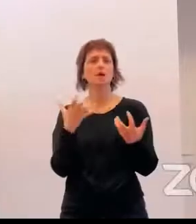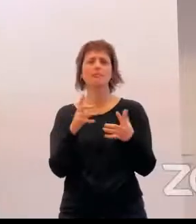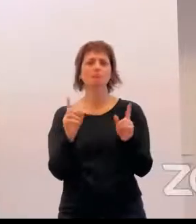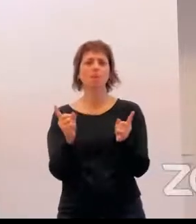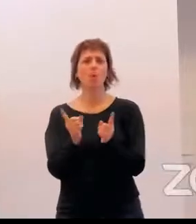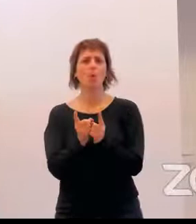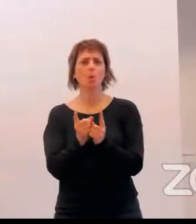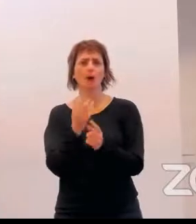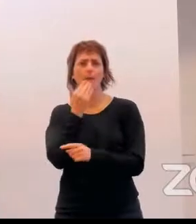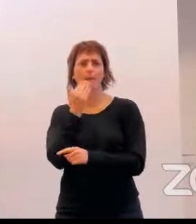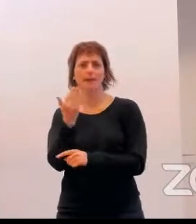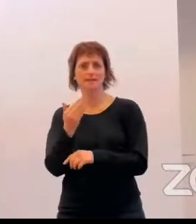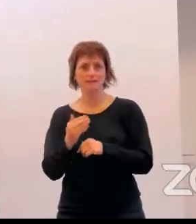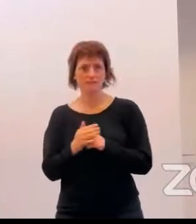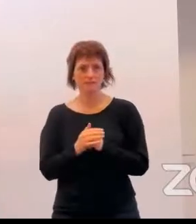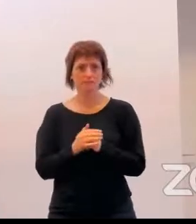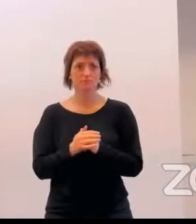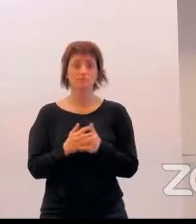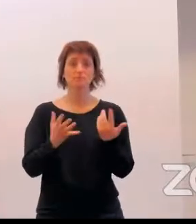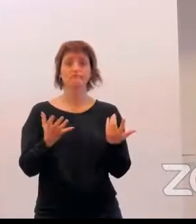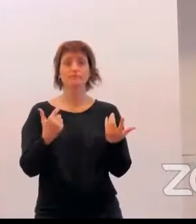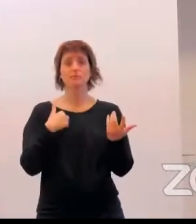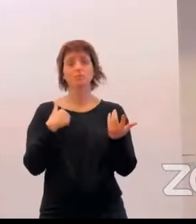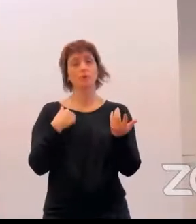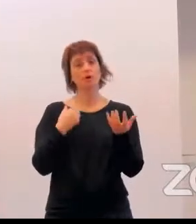merci Monsieur le maire. Bon, je voulais juste dire...